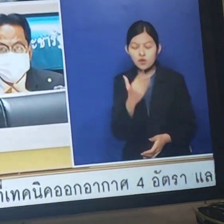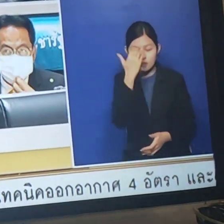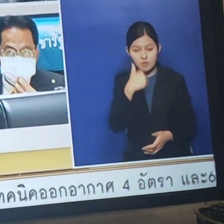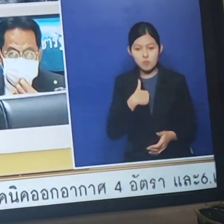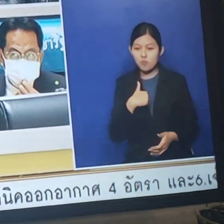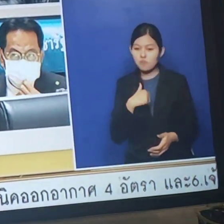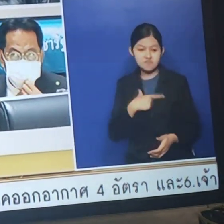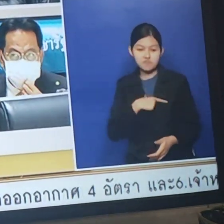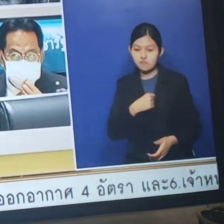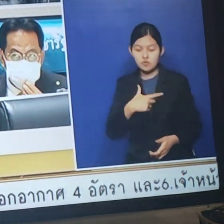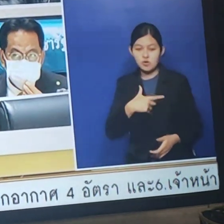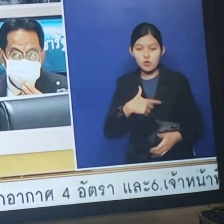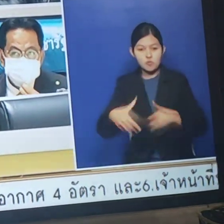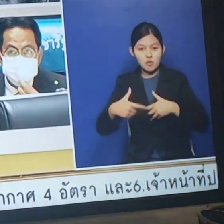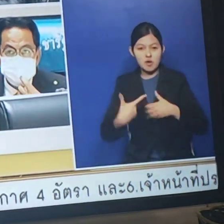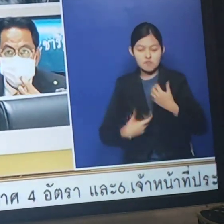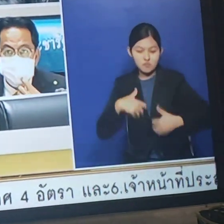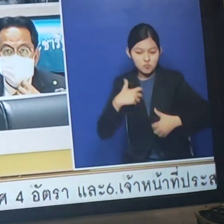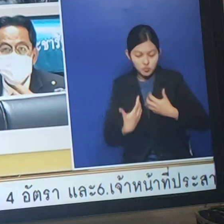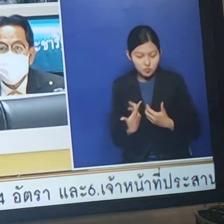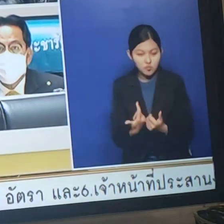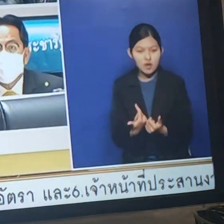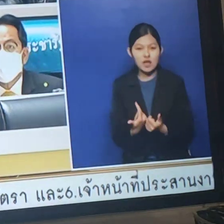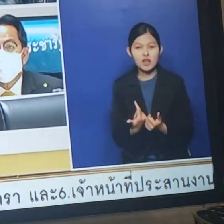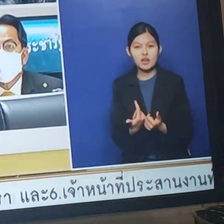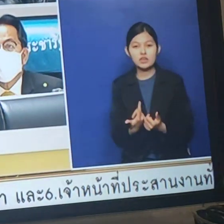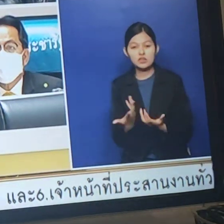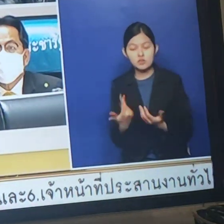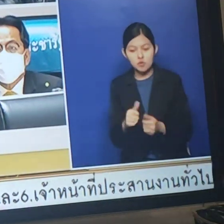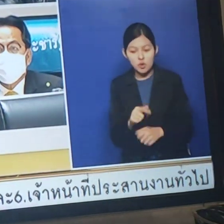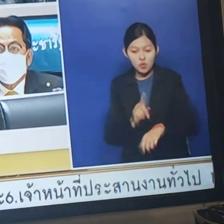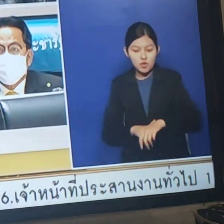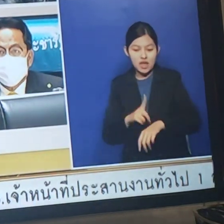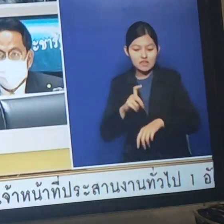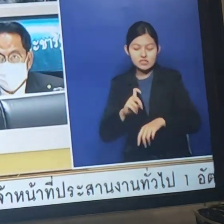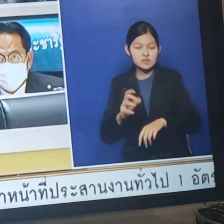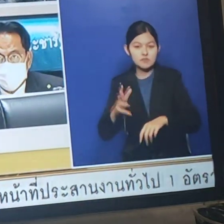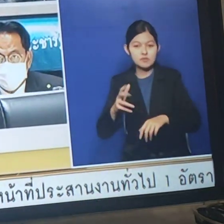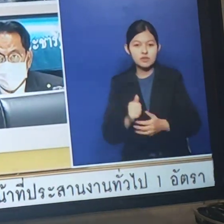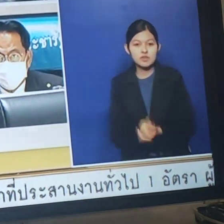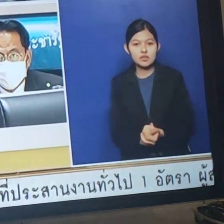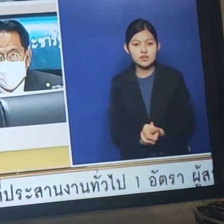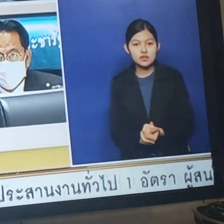ล้วก็เสียเวลากับชาวบ้านที่จะต้องมาขอความร่วมมือกับผม